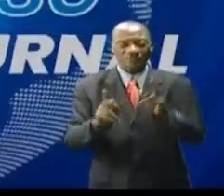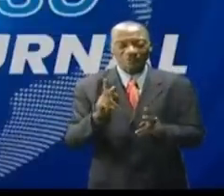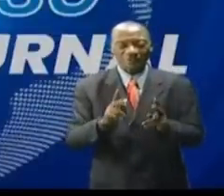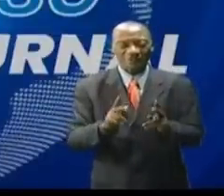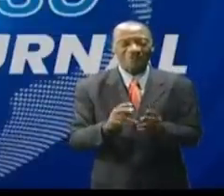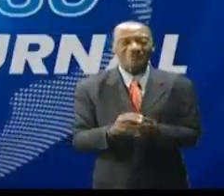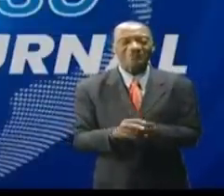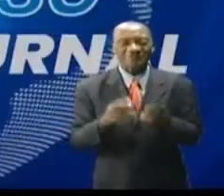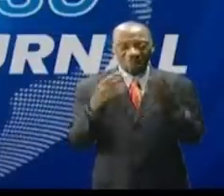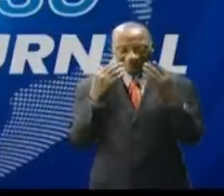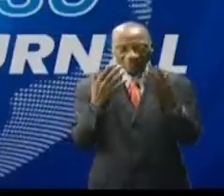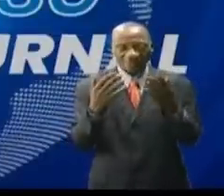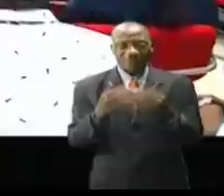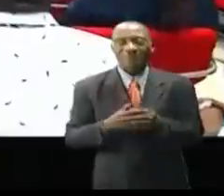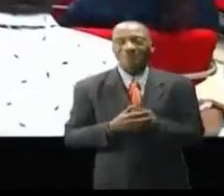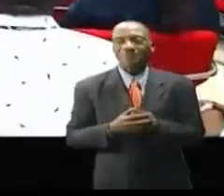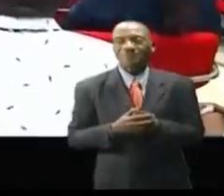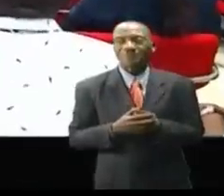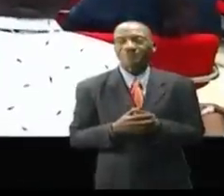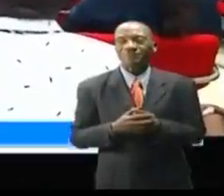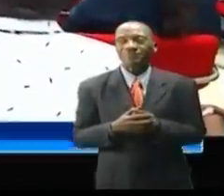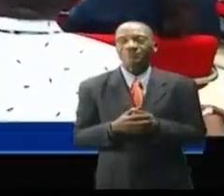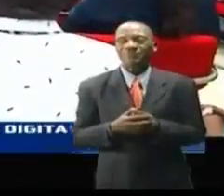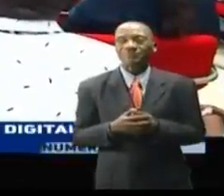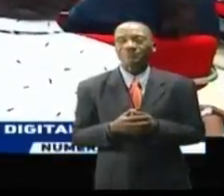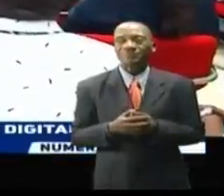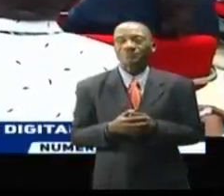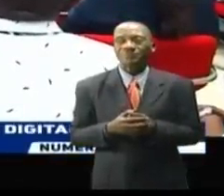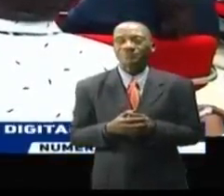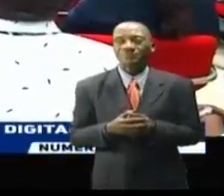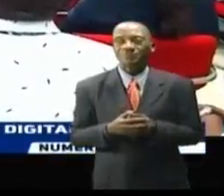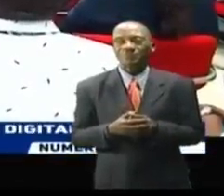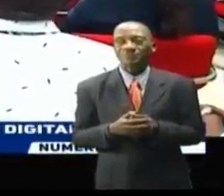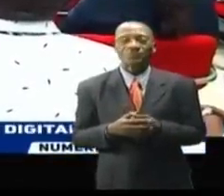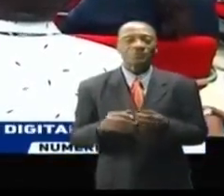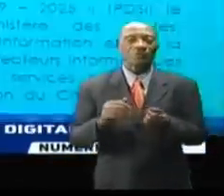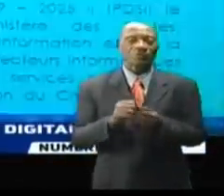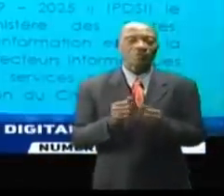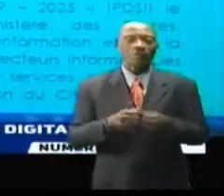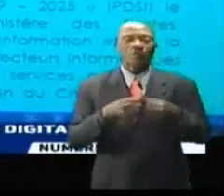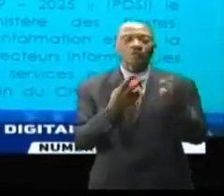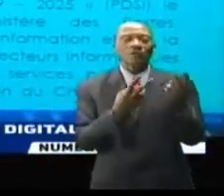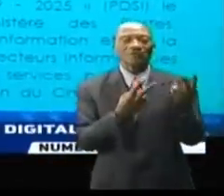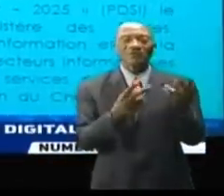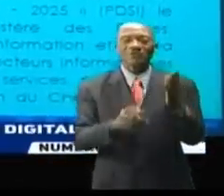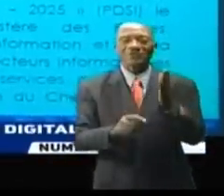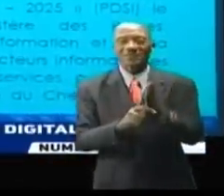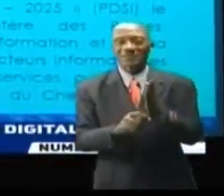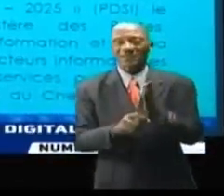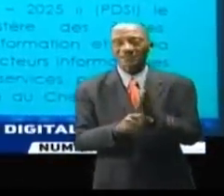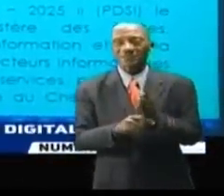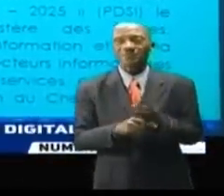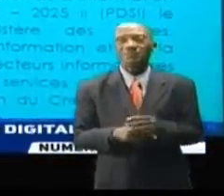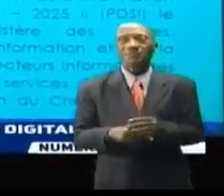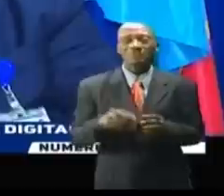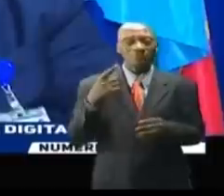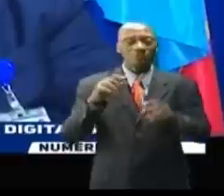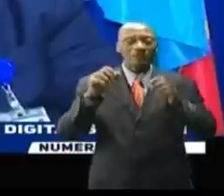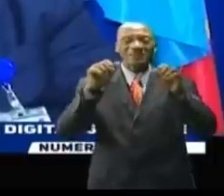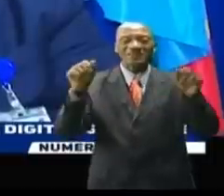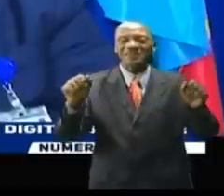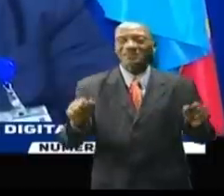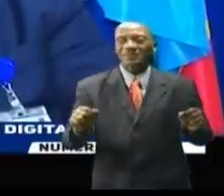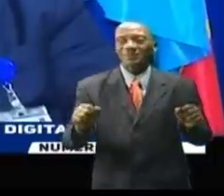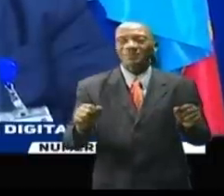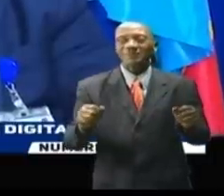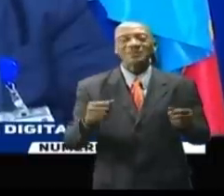Yangumba et Nono Mantekou. La session de validation technique des schémas directeurs informatiques du système de gestion